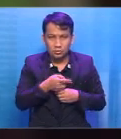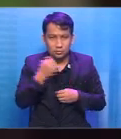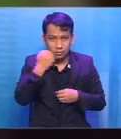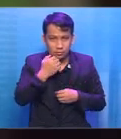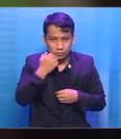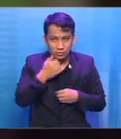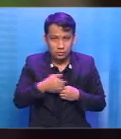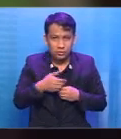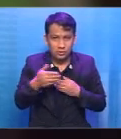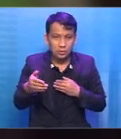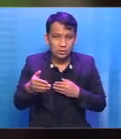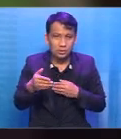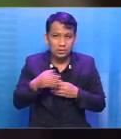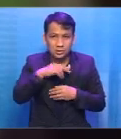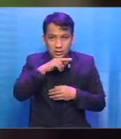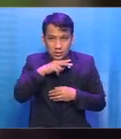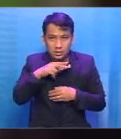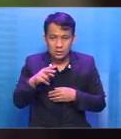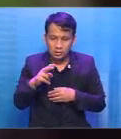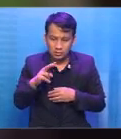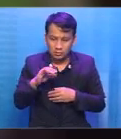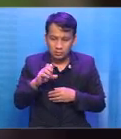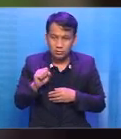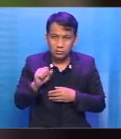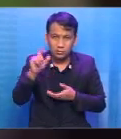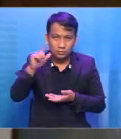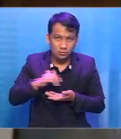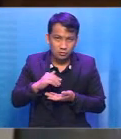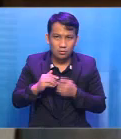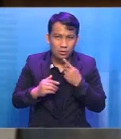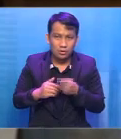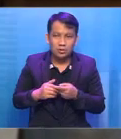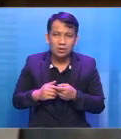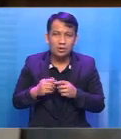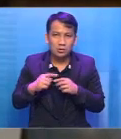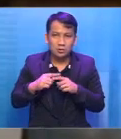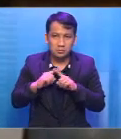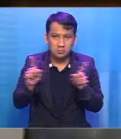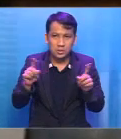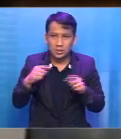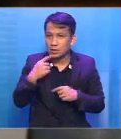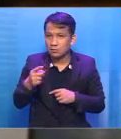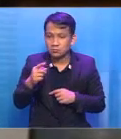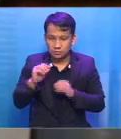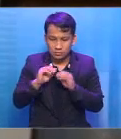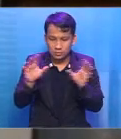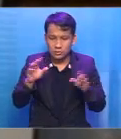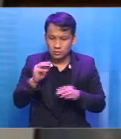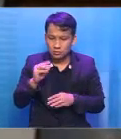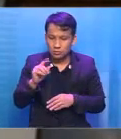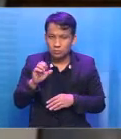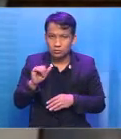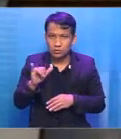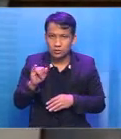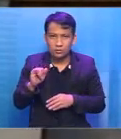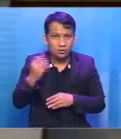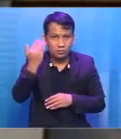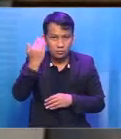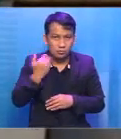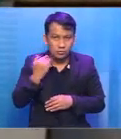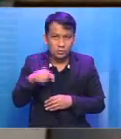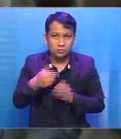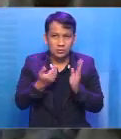optimally if the viral load is low. Pero paglilinaw ni Montoya, hindi pa sapat ang